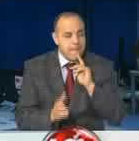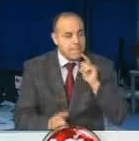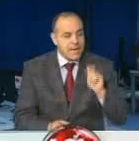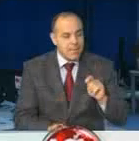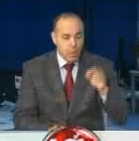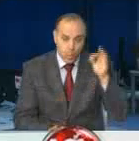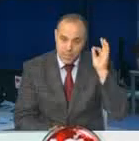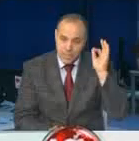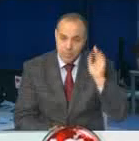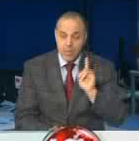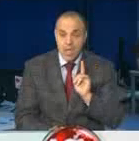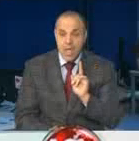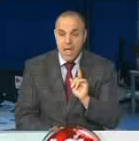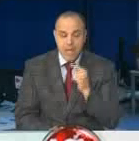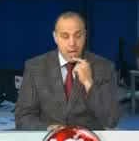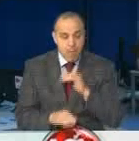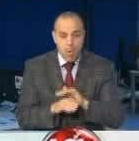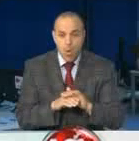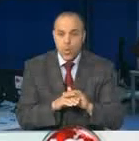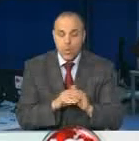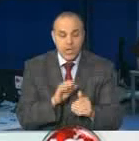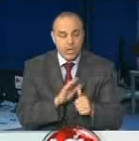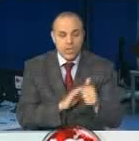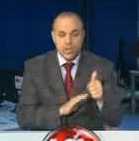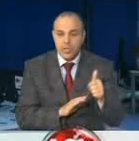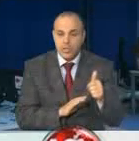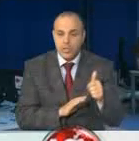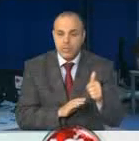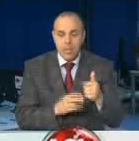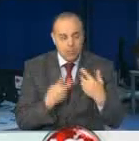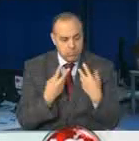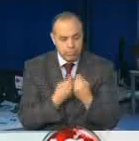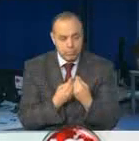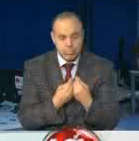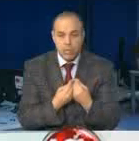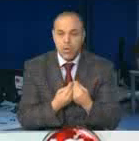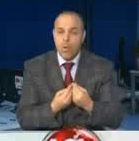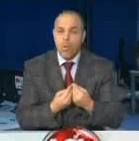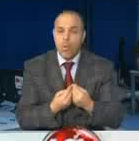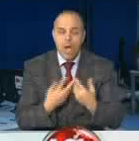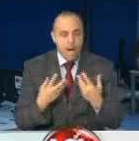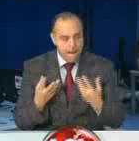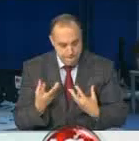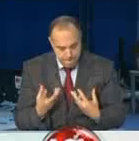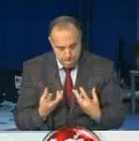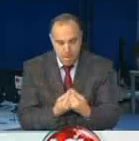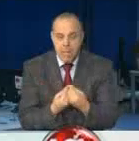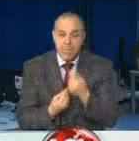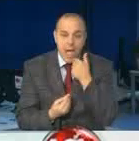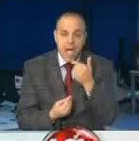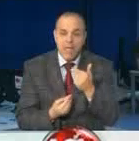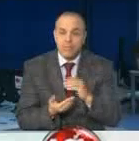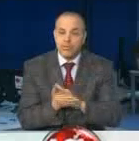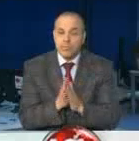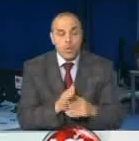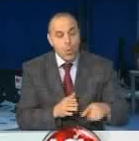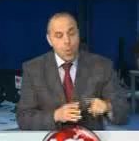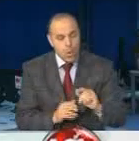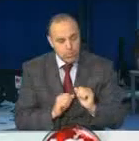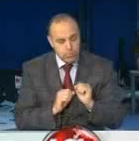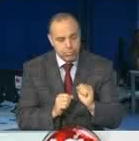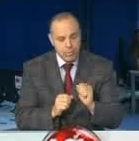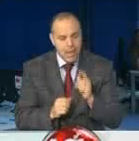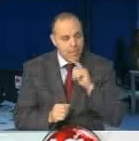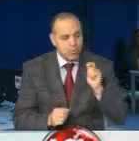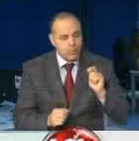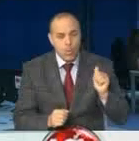البرلمانيين التونسيين حول سبل إنجاح مساري الوفاق والتوافق، دعت المكونات المجتمعة بمجلس